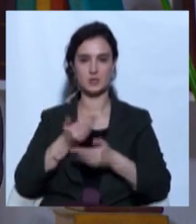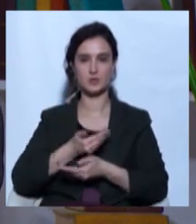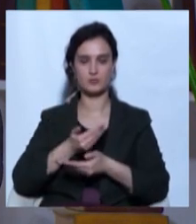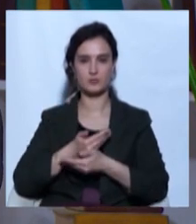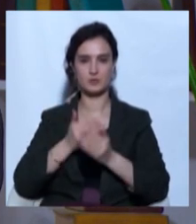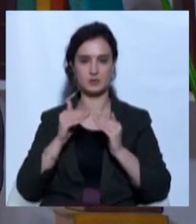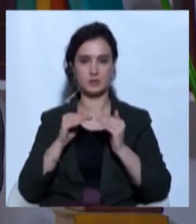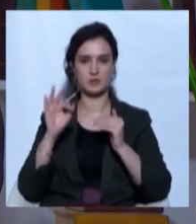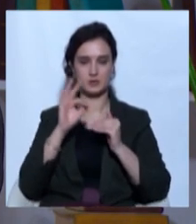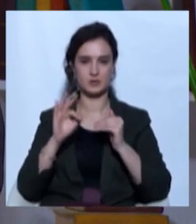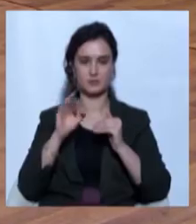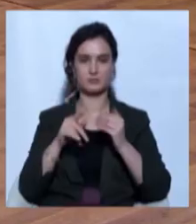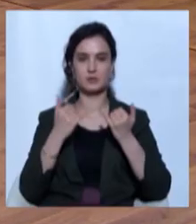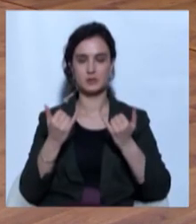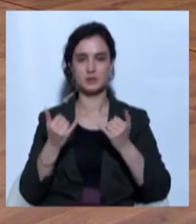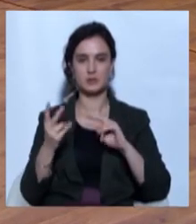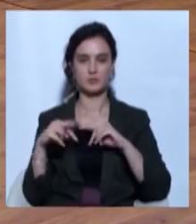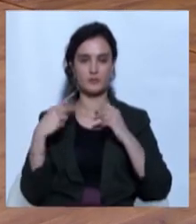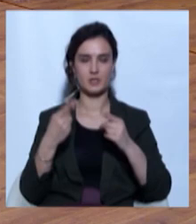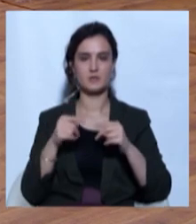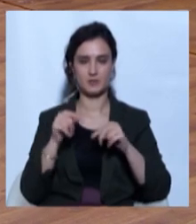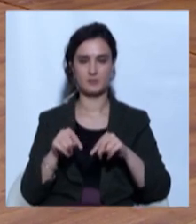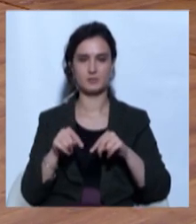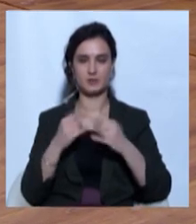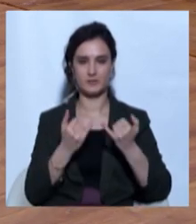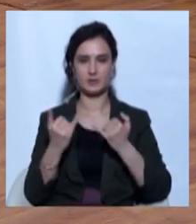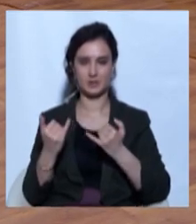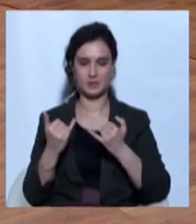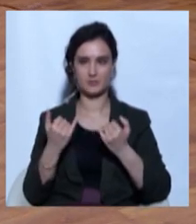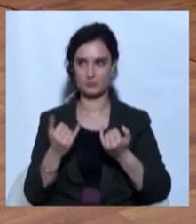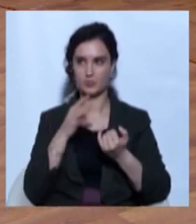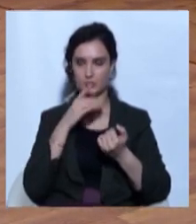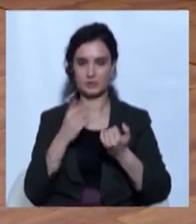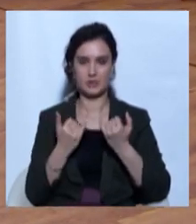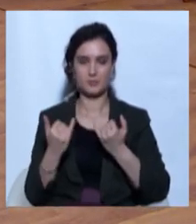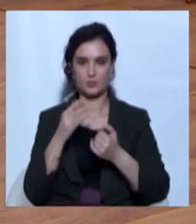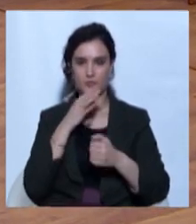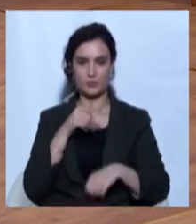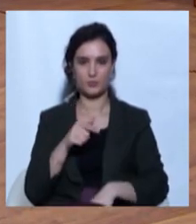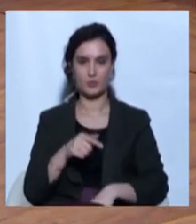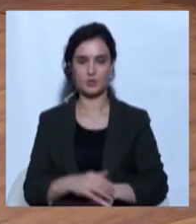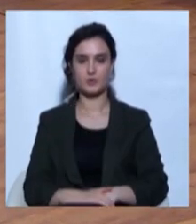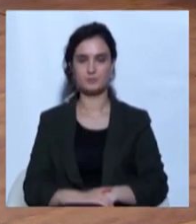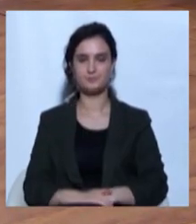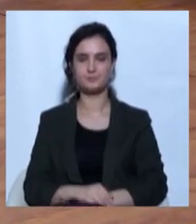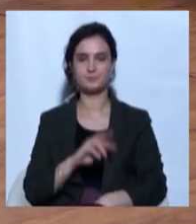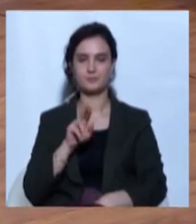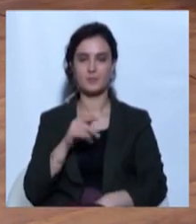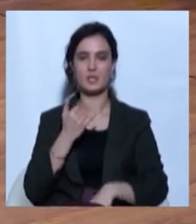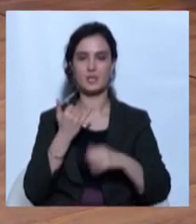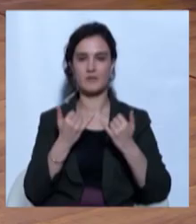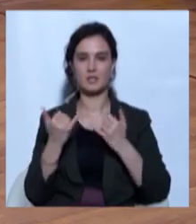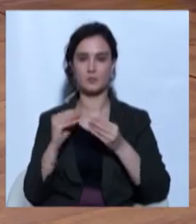საცხოვრებელ სახლზე. დღეს კი გადმოვინაცვლებთ დღევანდელ ეპოქაში, თანამედროვე ეპოქაში და